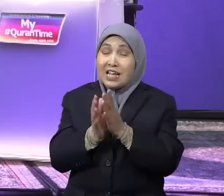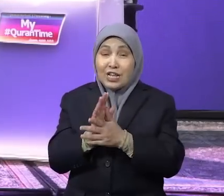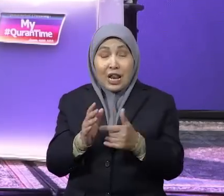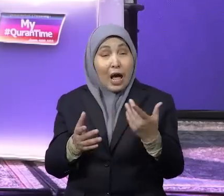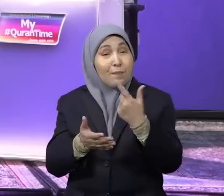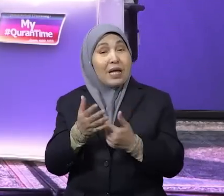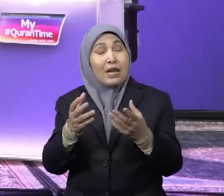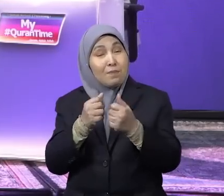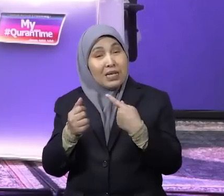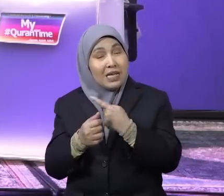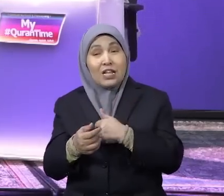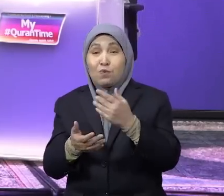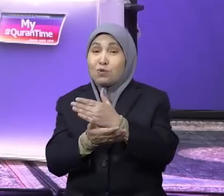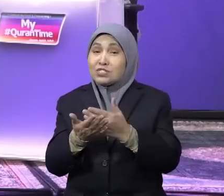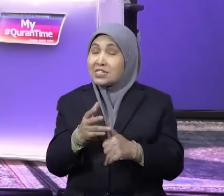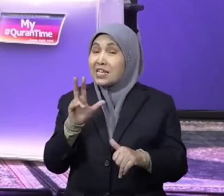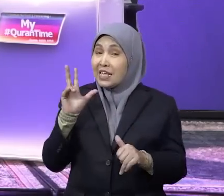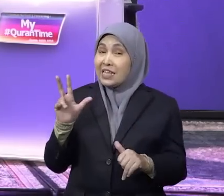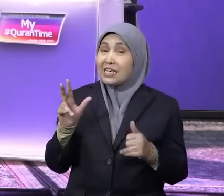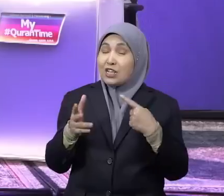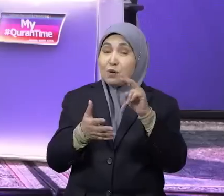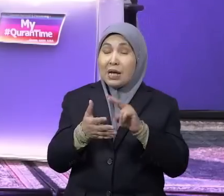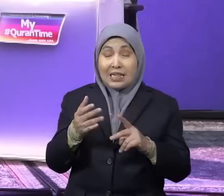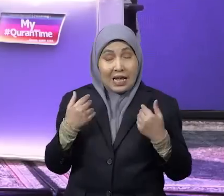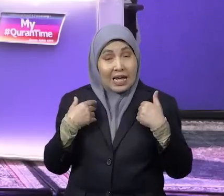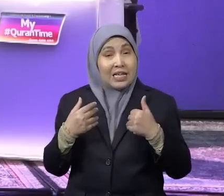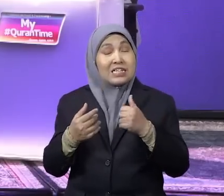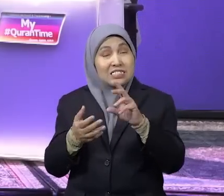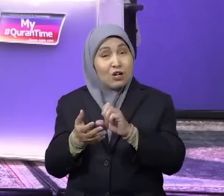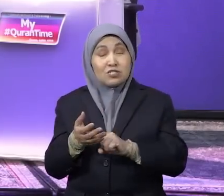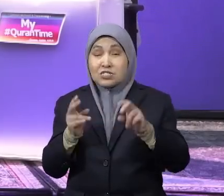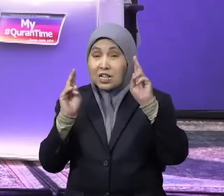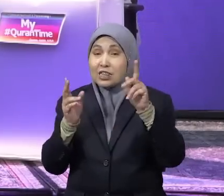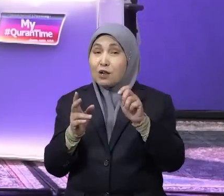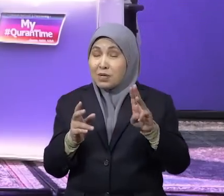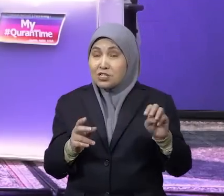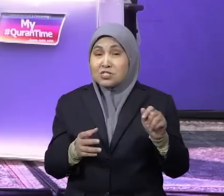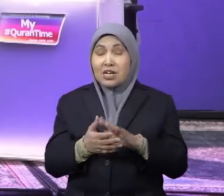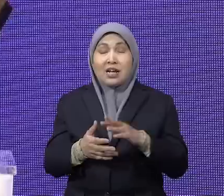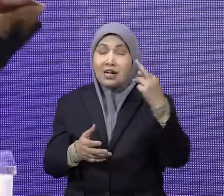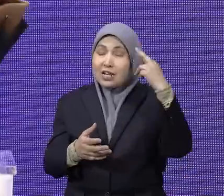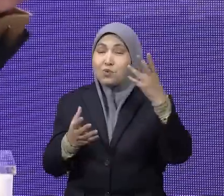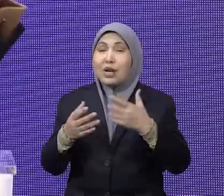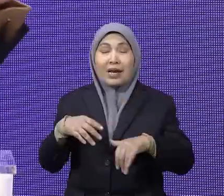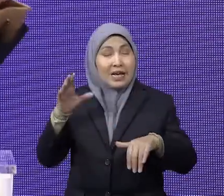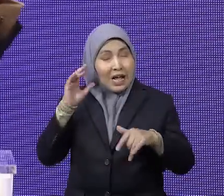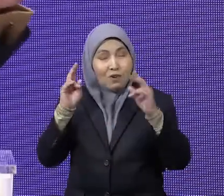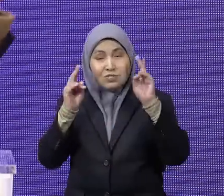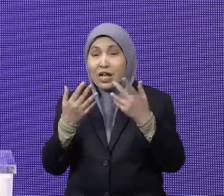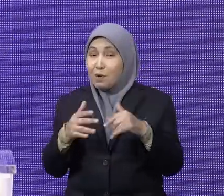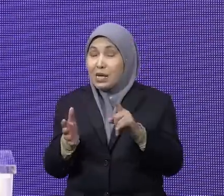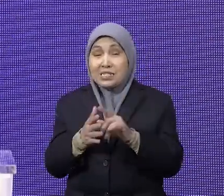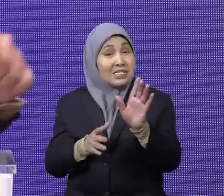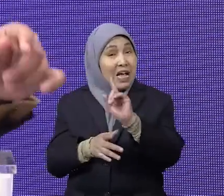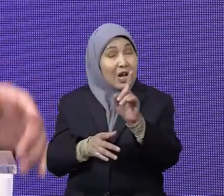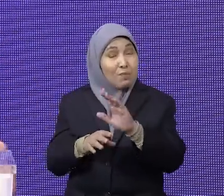So inilah apa yang dapat kita kongsikan untuk sesi yang ketiga ini. Kita masih lagi ada sesi yang berikutnya Ustaz Tarmizi, ya. Orang rindu sangat dengar suara Ustaz Tarmizi